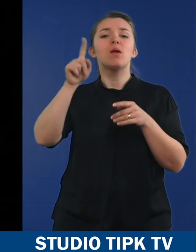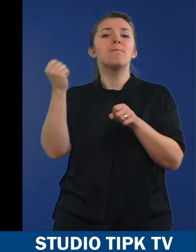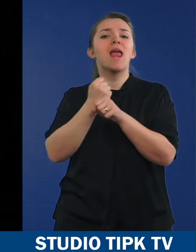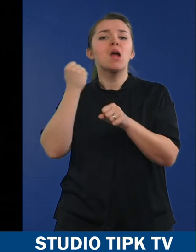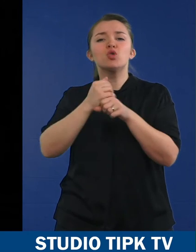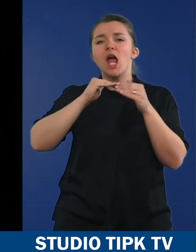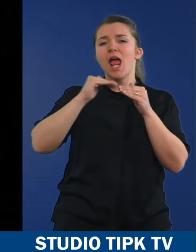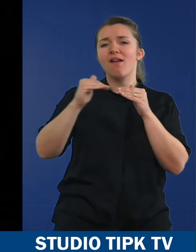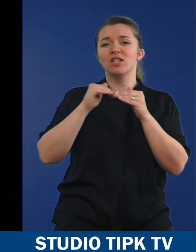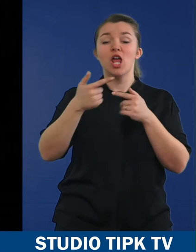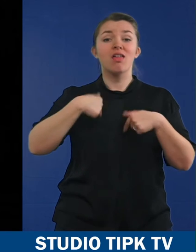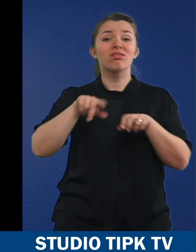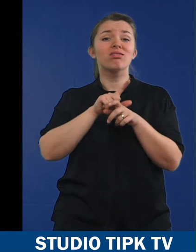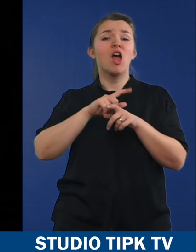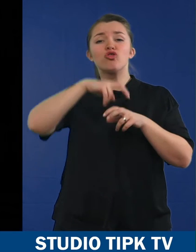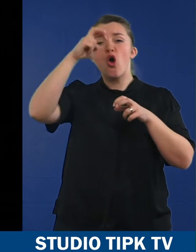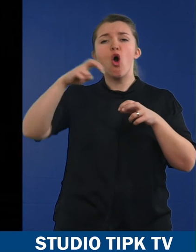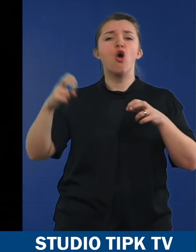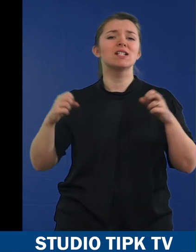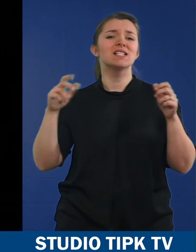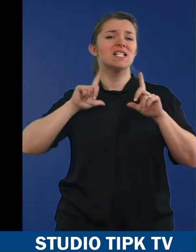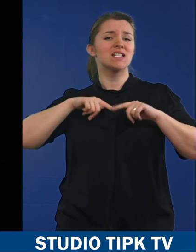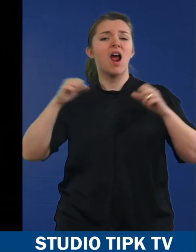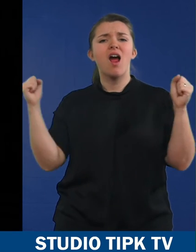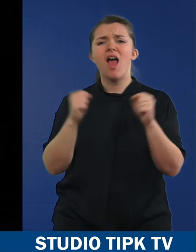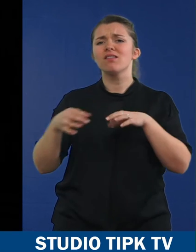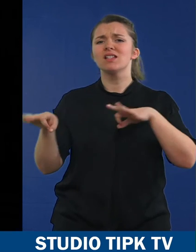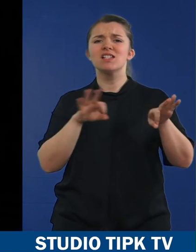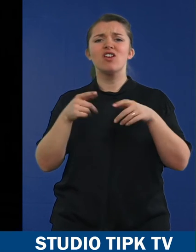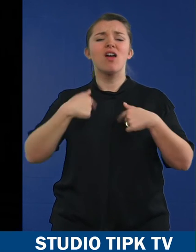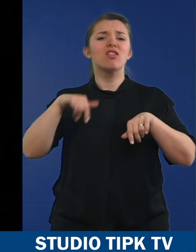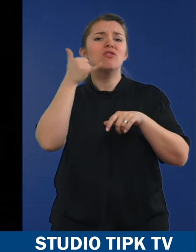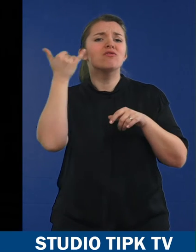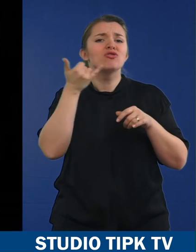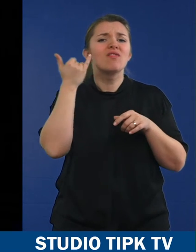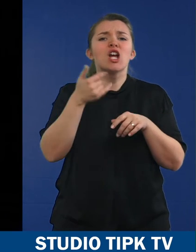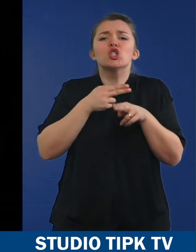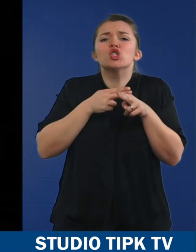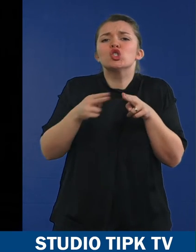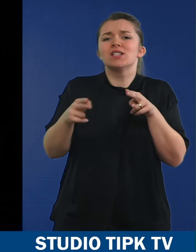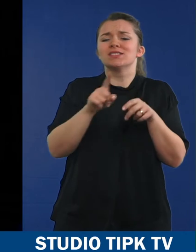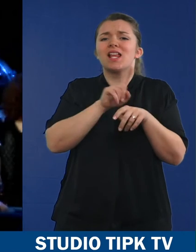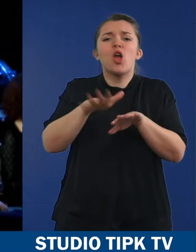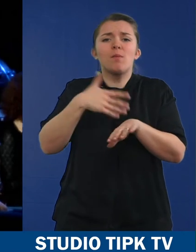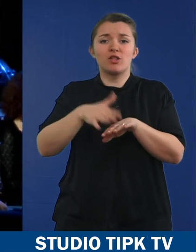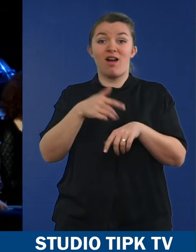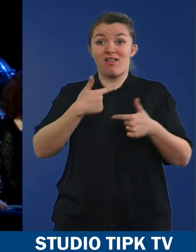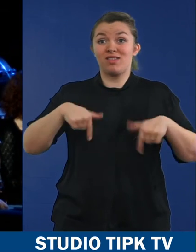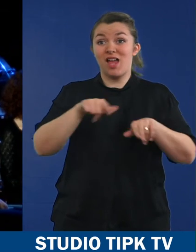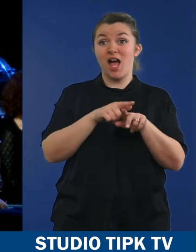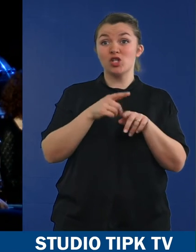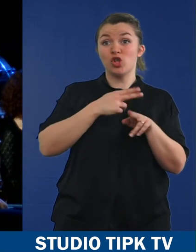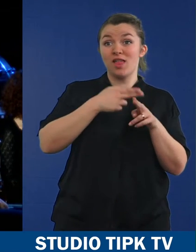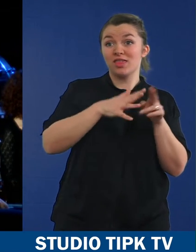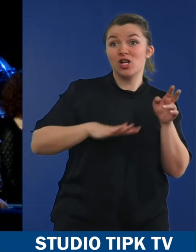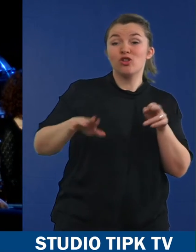Naš gorski zrak, hladen in svež. Studenci, čisti, neomadeževani. Naša dežela, v